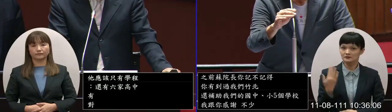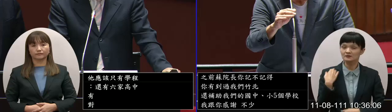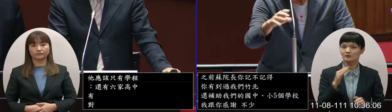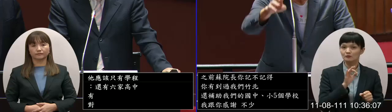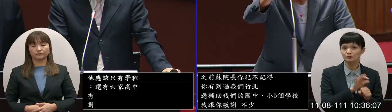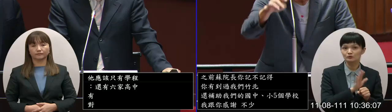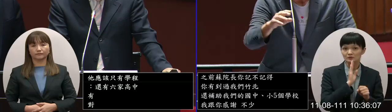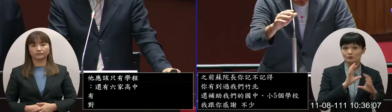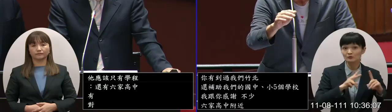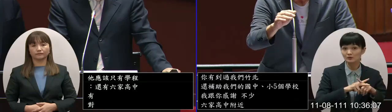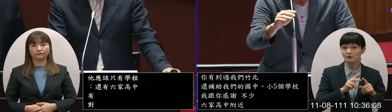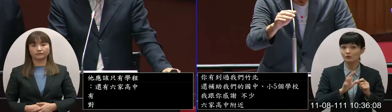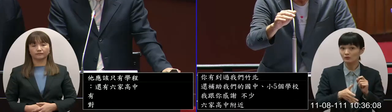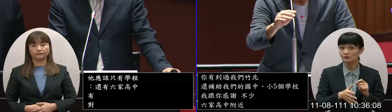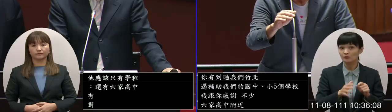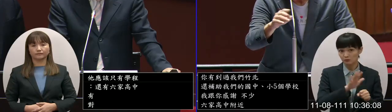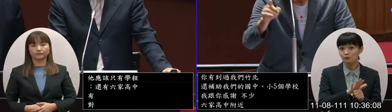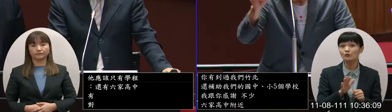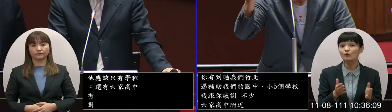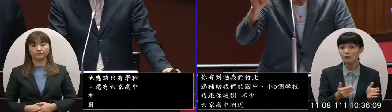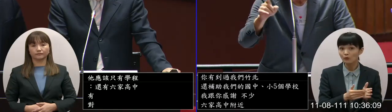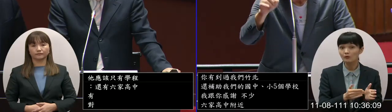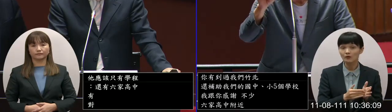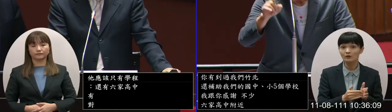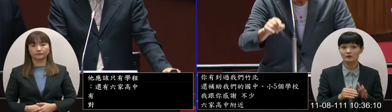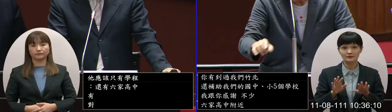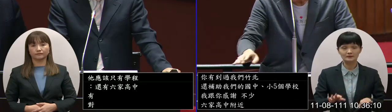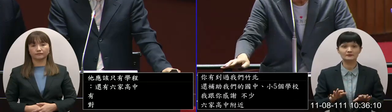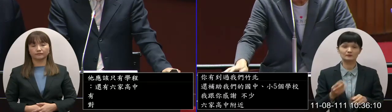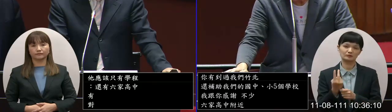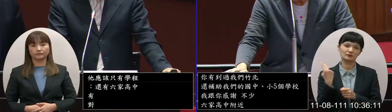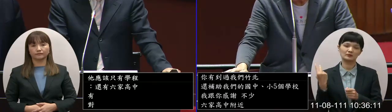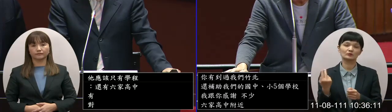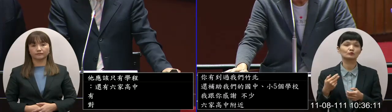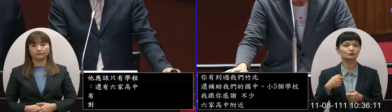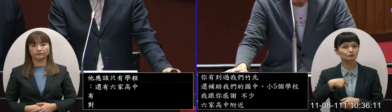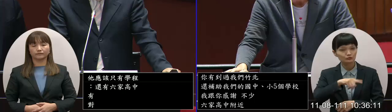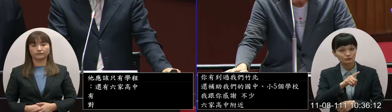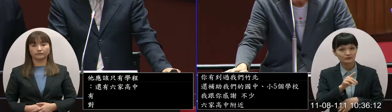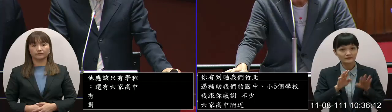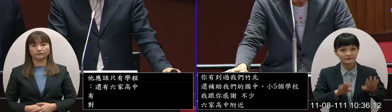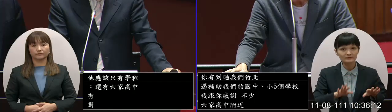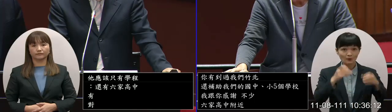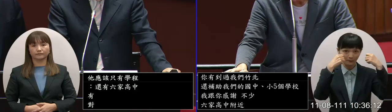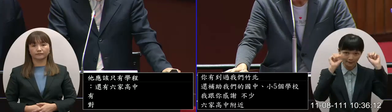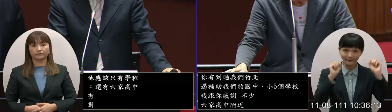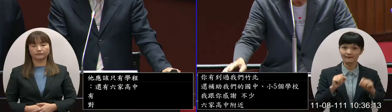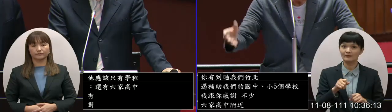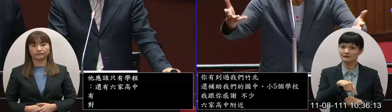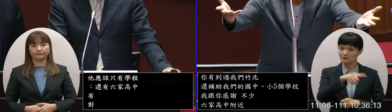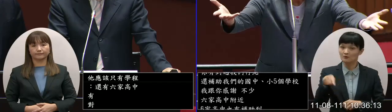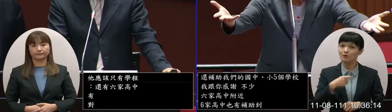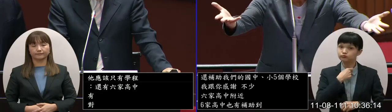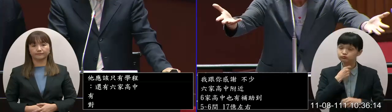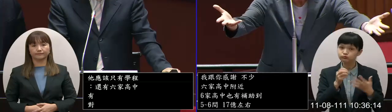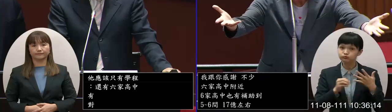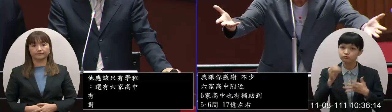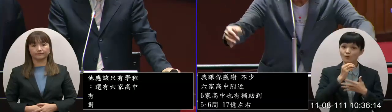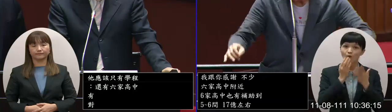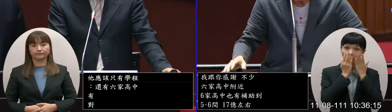去到即阵两年啊啦，毕业啊，要读高中啊。是不是？啊，国中无